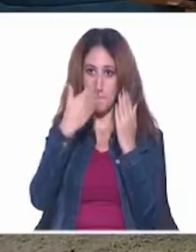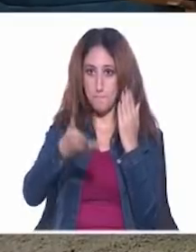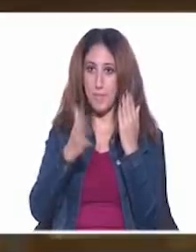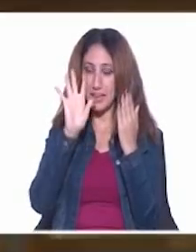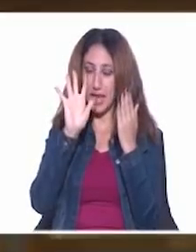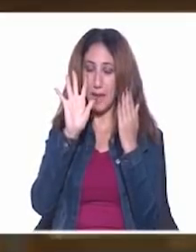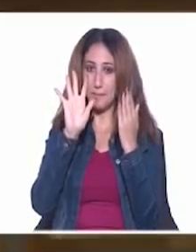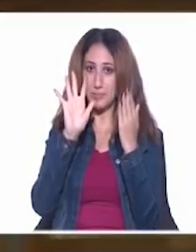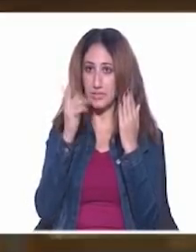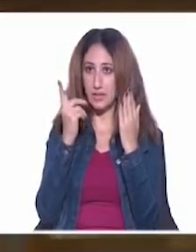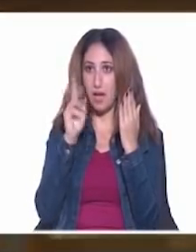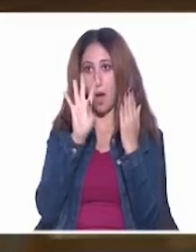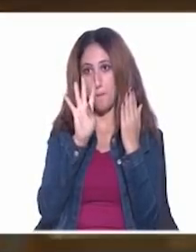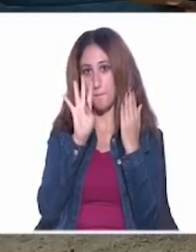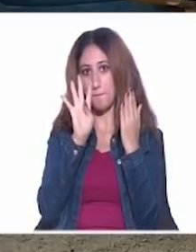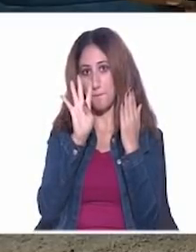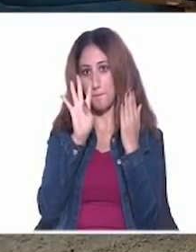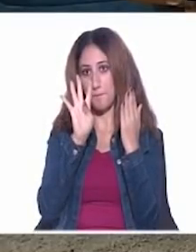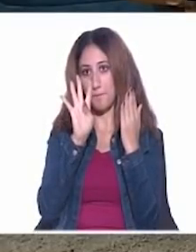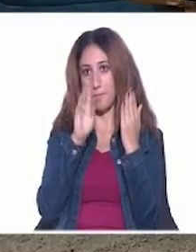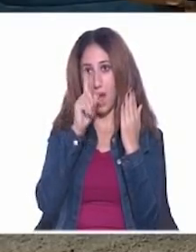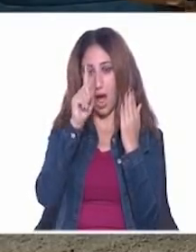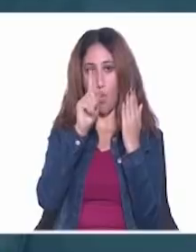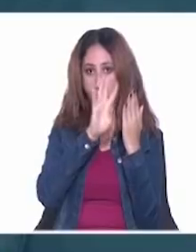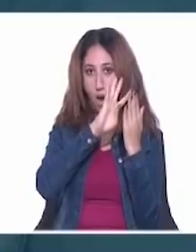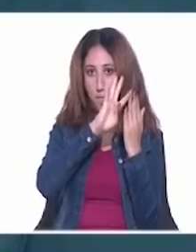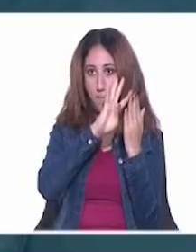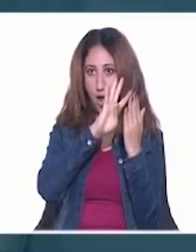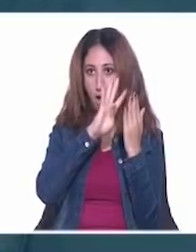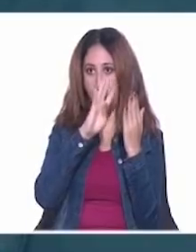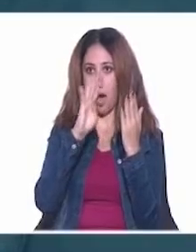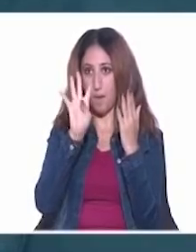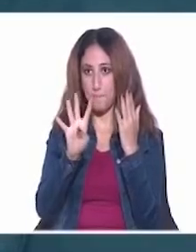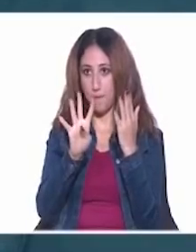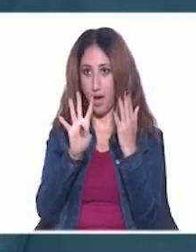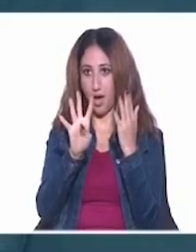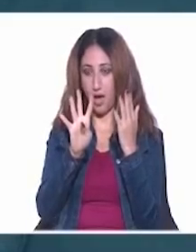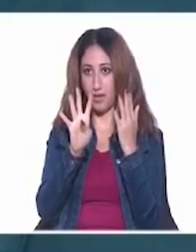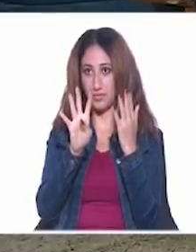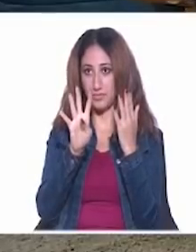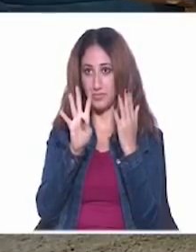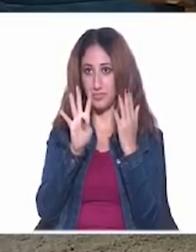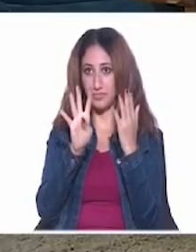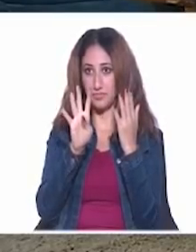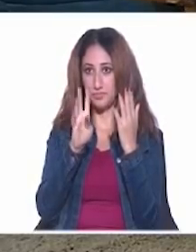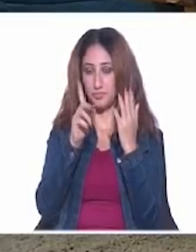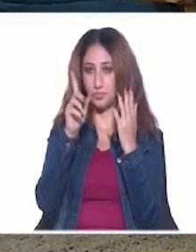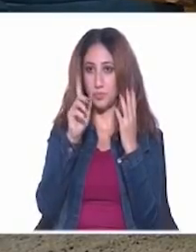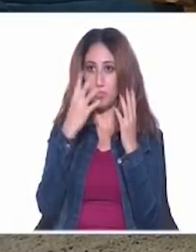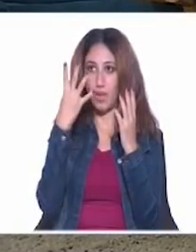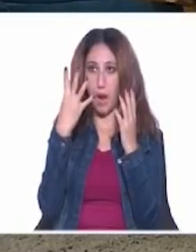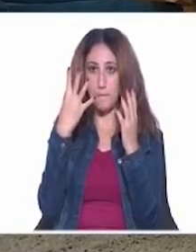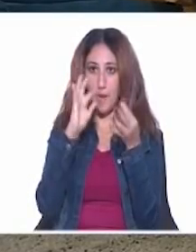عدد كام؟ 4. اول رقم عندك 4 وثاني رقم عندك 4. بص في عيني كده بعد اذنك، الرقم اللي قدامك